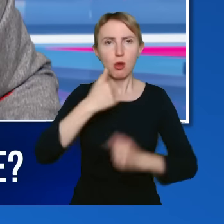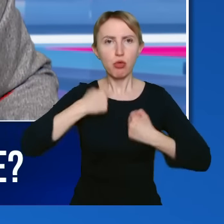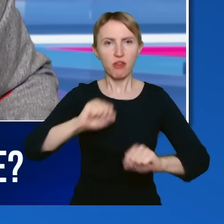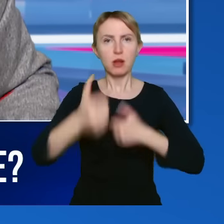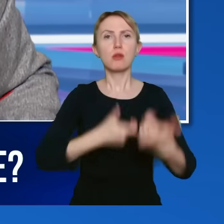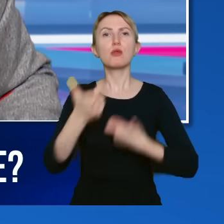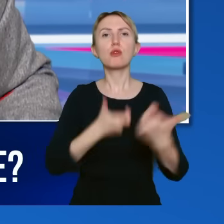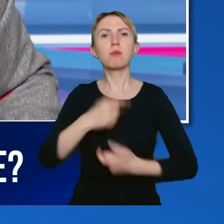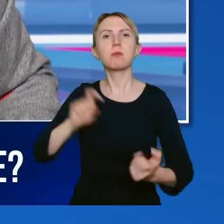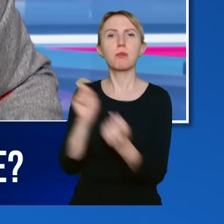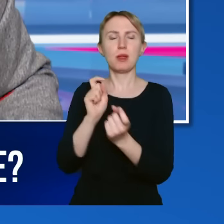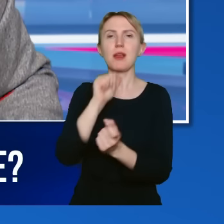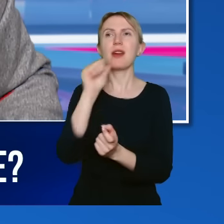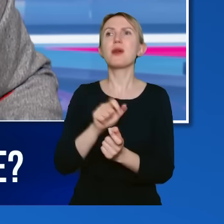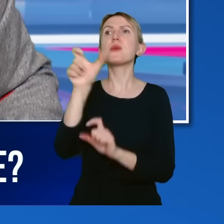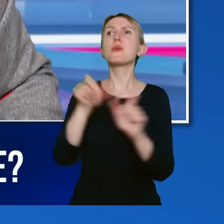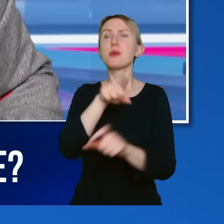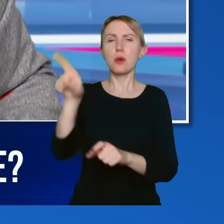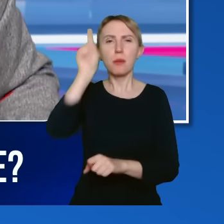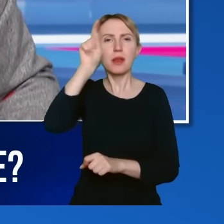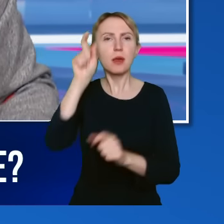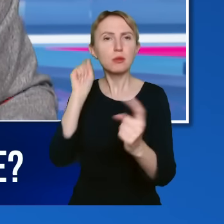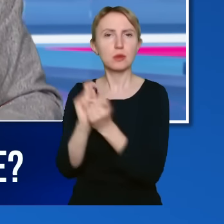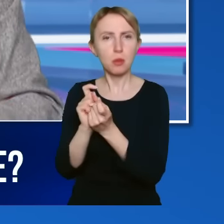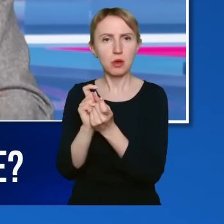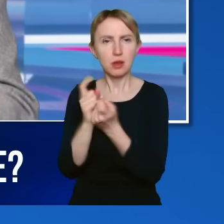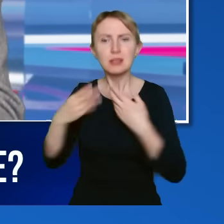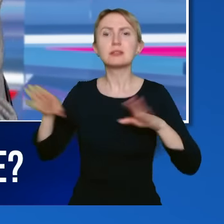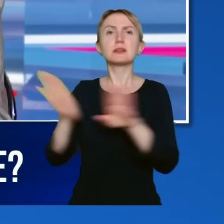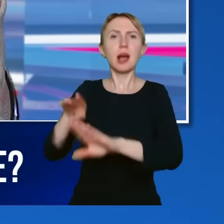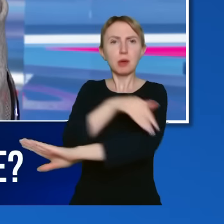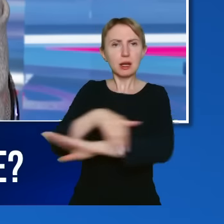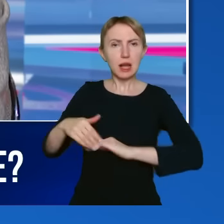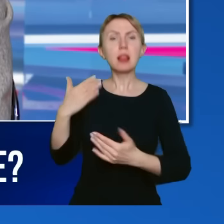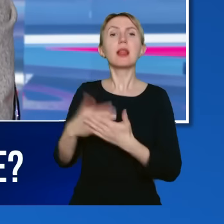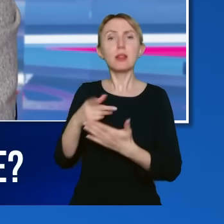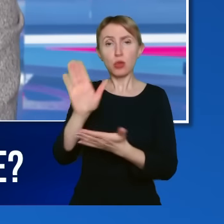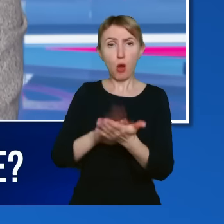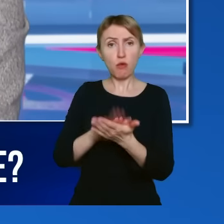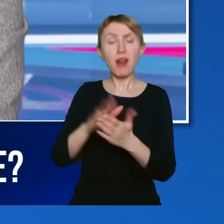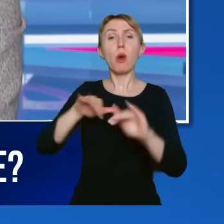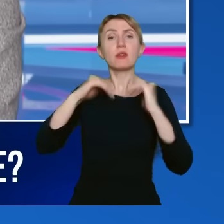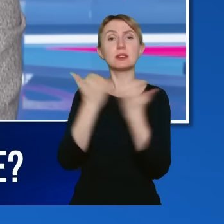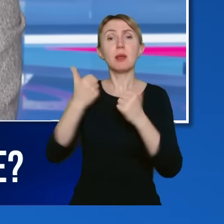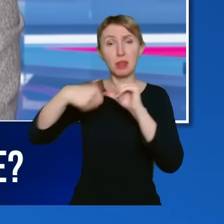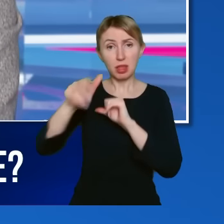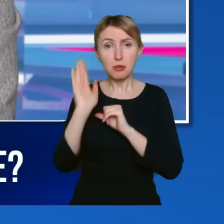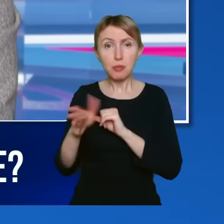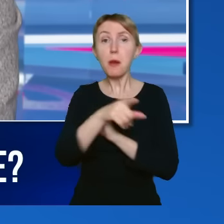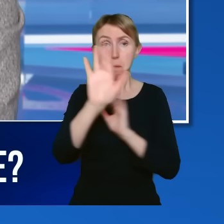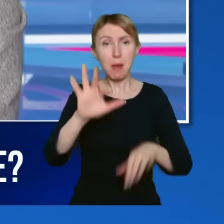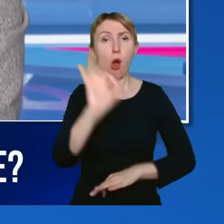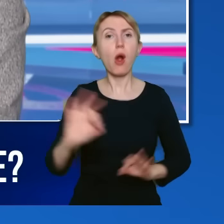coś wbrew eurokratom, wbrew Niemcom i po prostu zamknijcie tą granicę. Po to będzie ta uchwała w Sejmie w przyszłym tygodniu. Ma pan okazję też